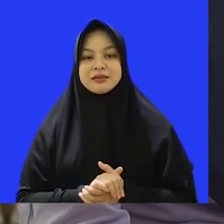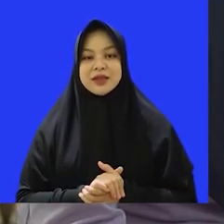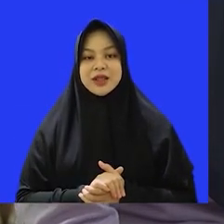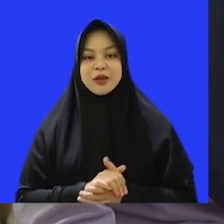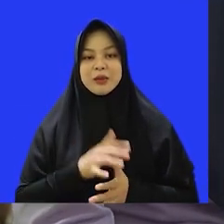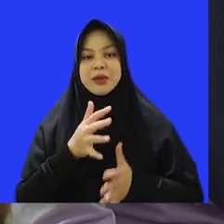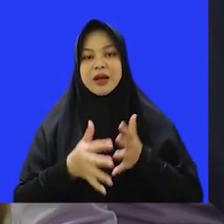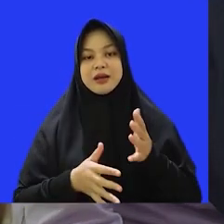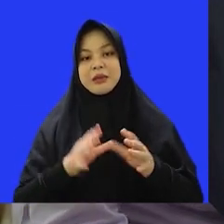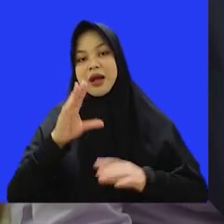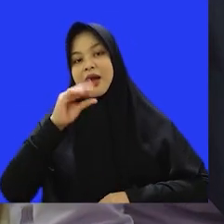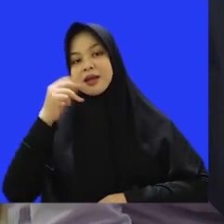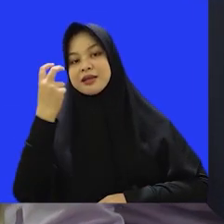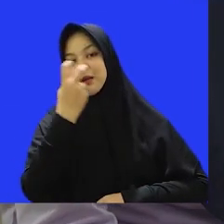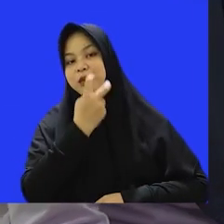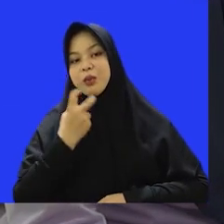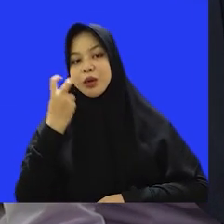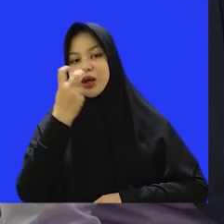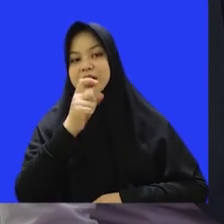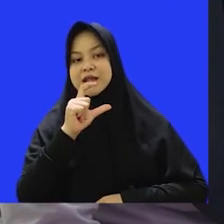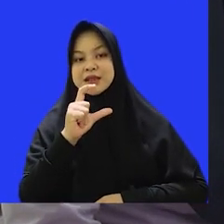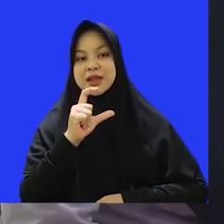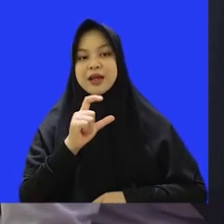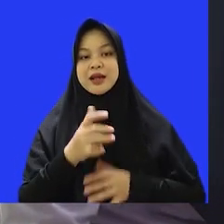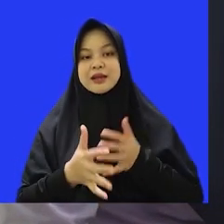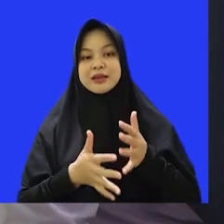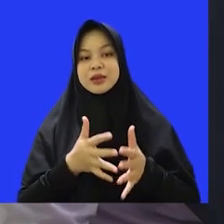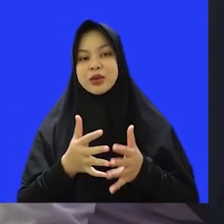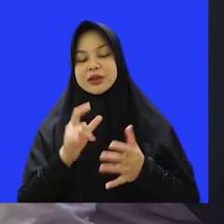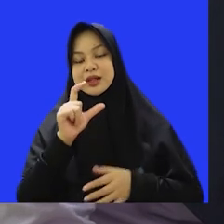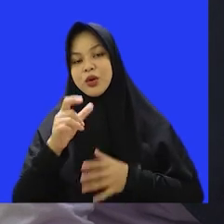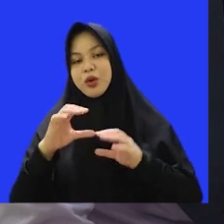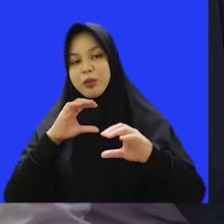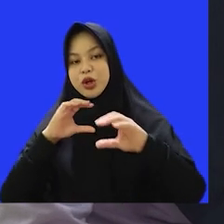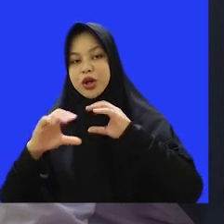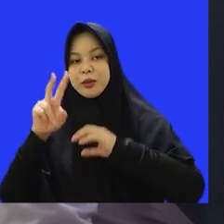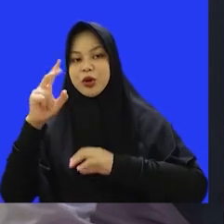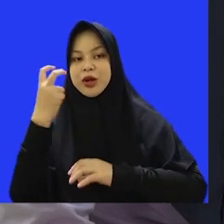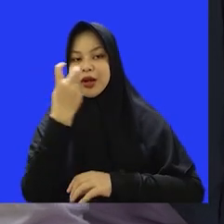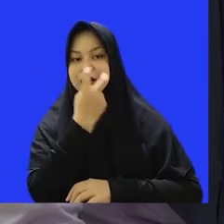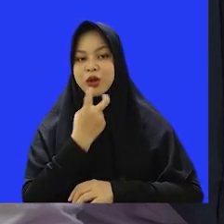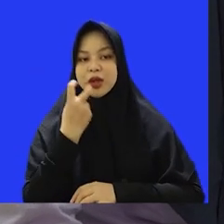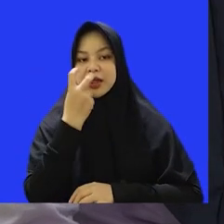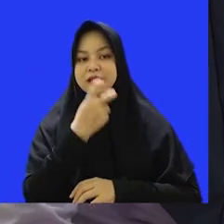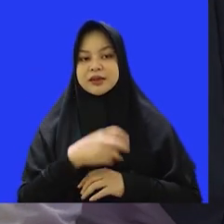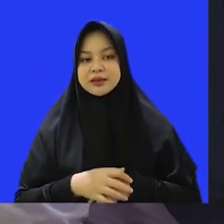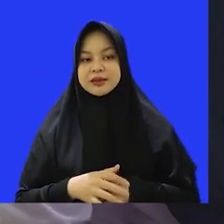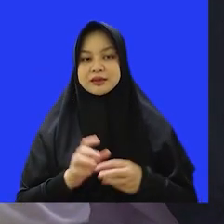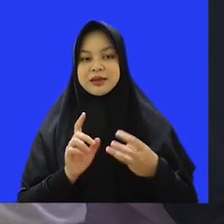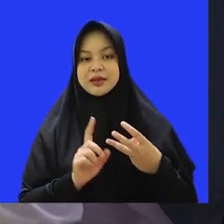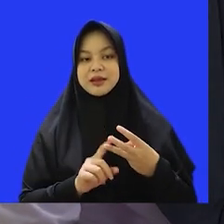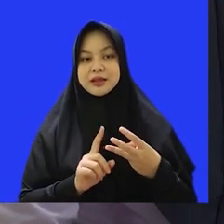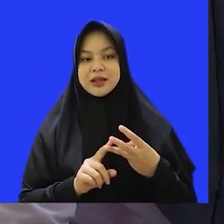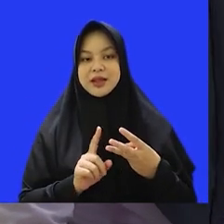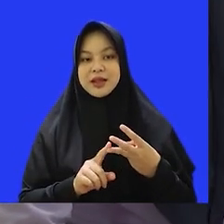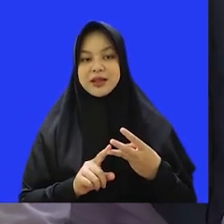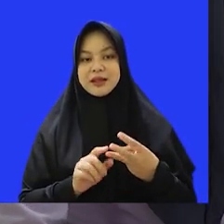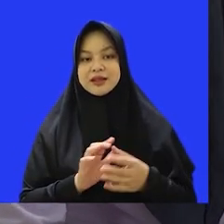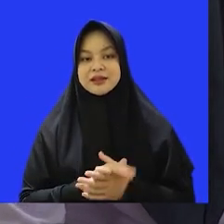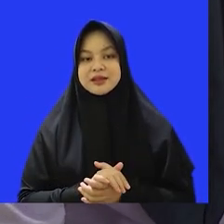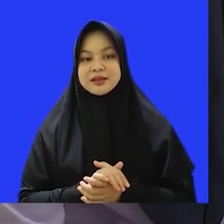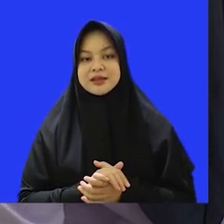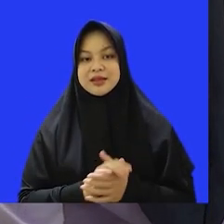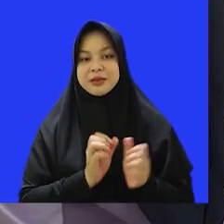2. Bahasa bibir atau oral. Bahasa isyarat yang cara berkomunikasinya menggunakan gerak